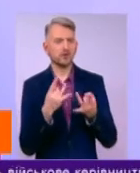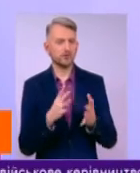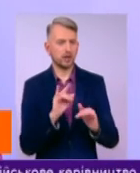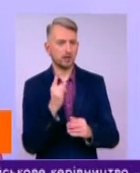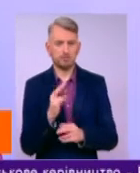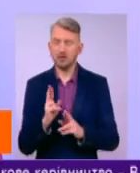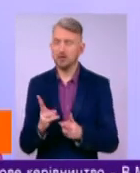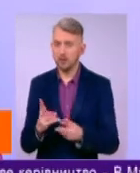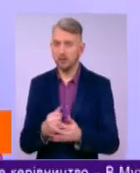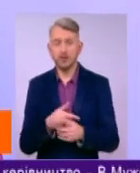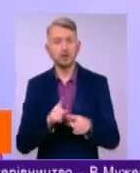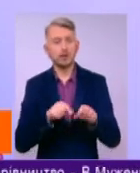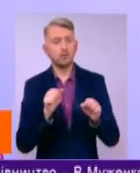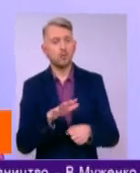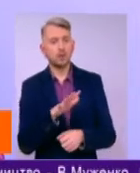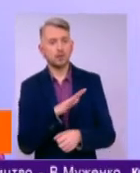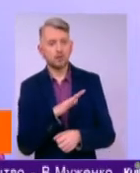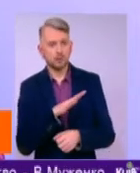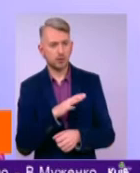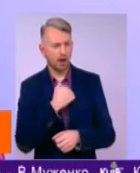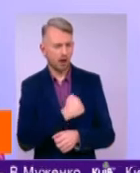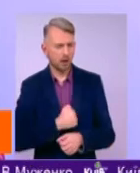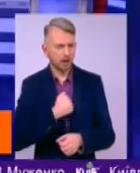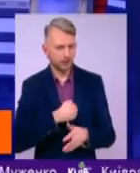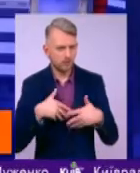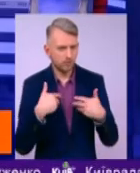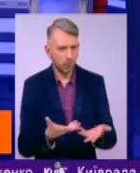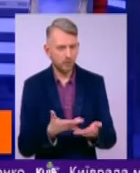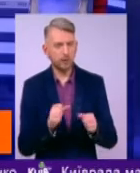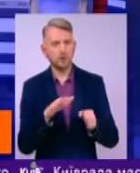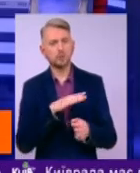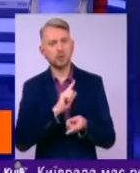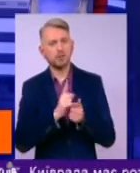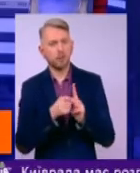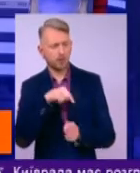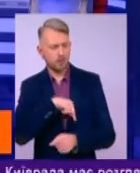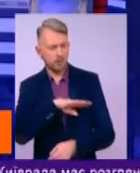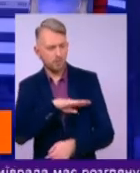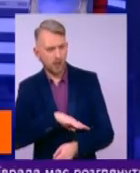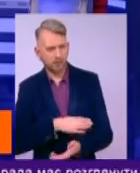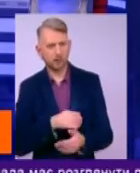Як? Це може бути агресивні прояви, це може бути, навпаки, депресія,